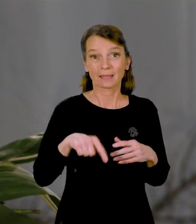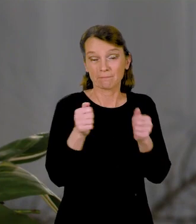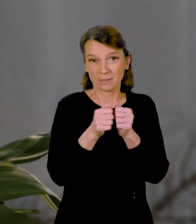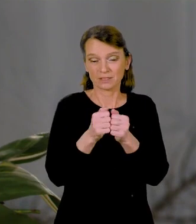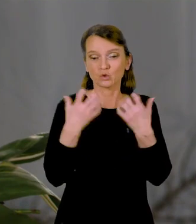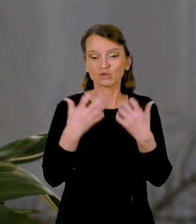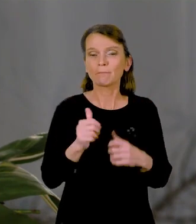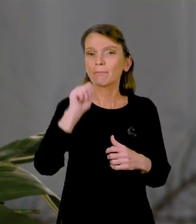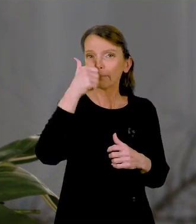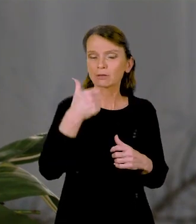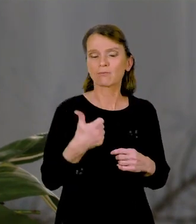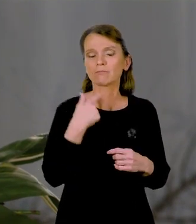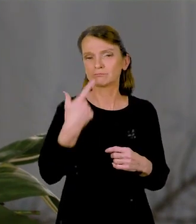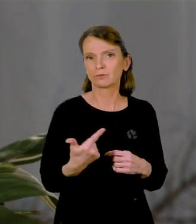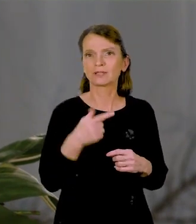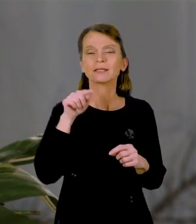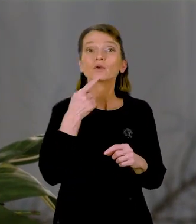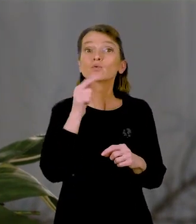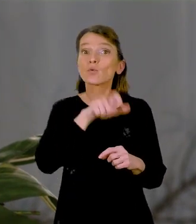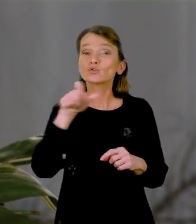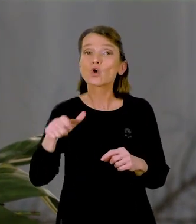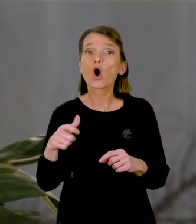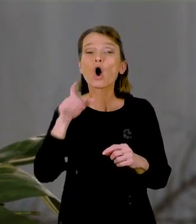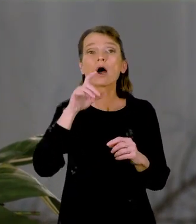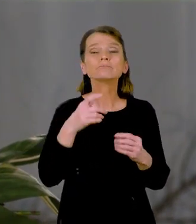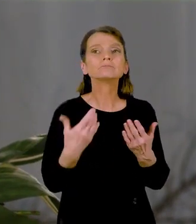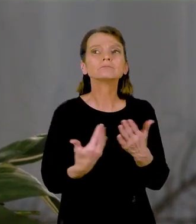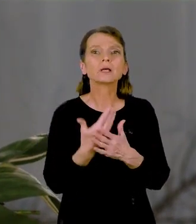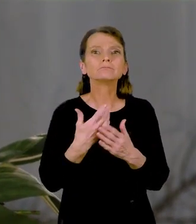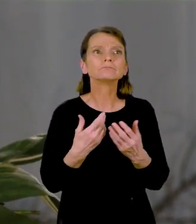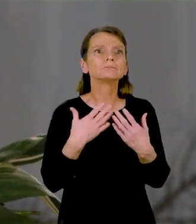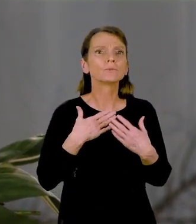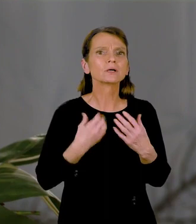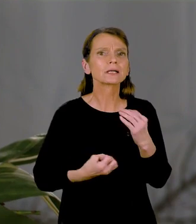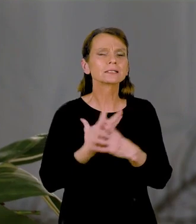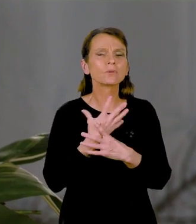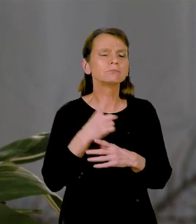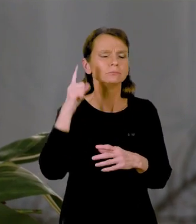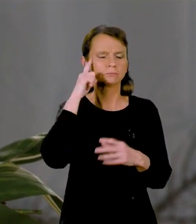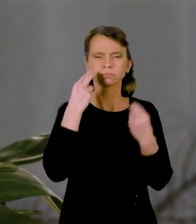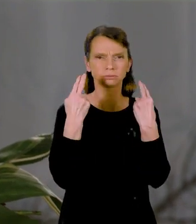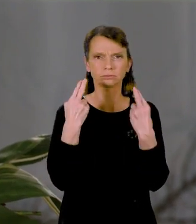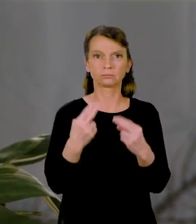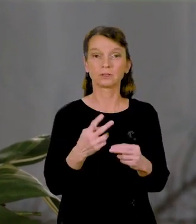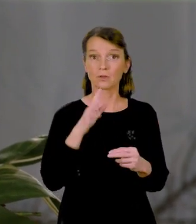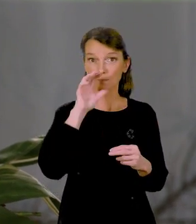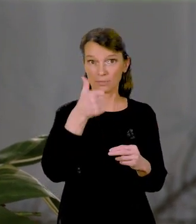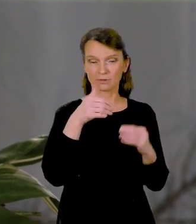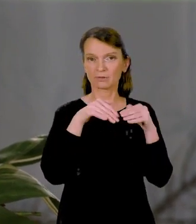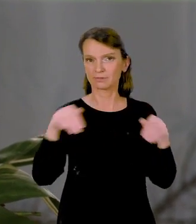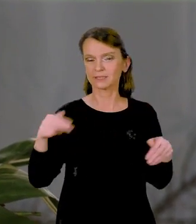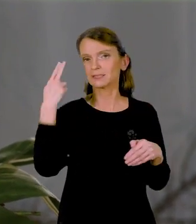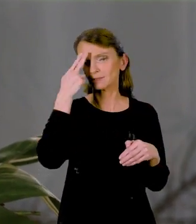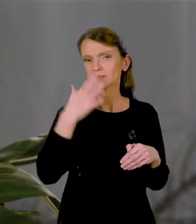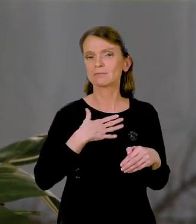Na tem mestu želim najprej izpostaviti nekaj oseb, ki se mi zdijo ključne za moj osebni in profesionalni razvoj. V prvi vrsti sta